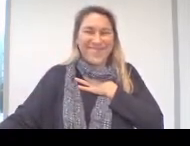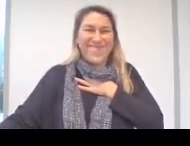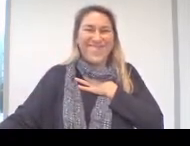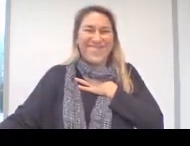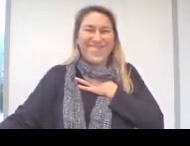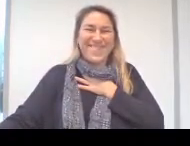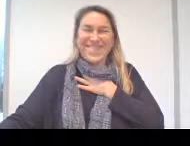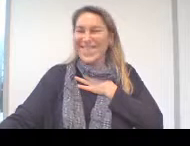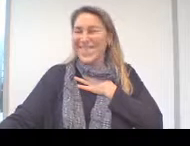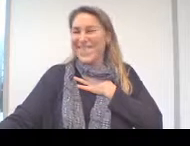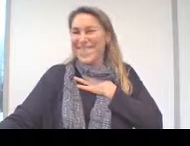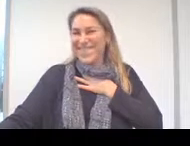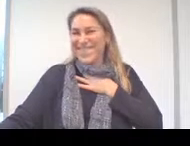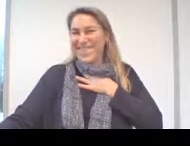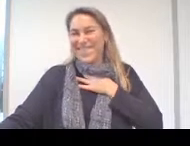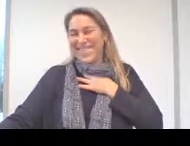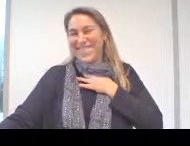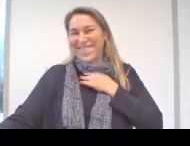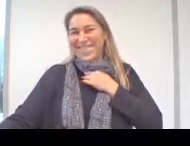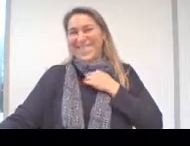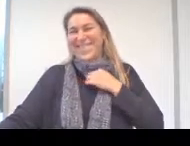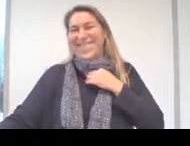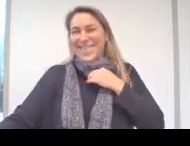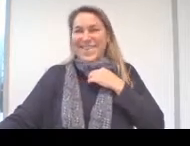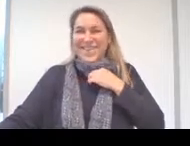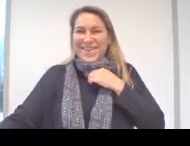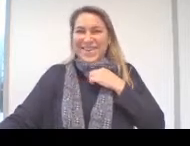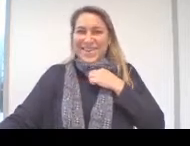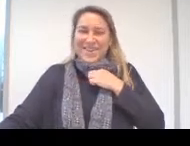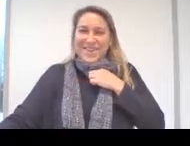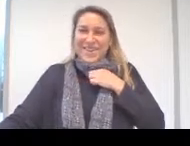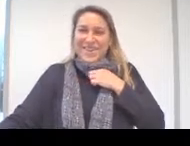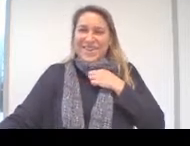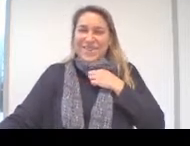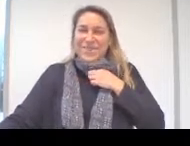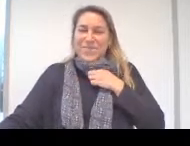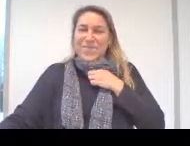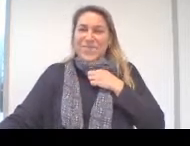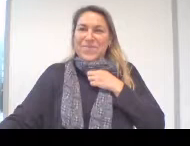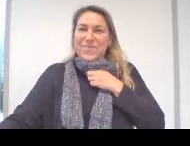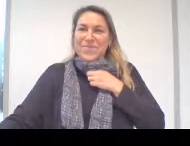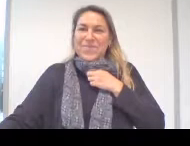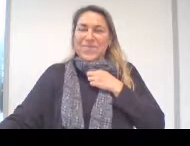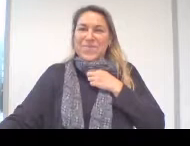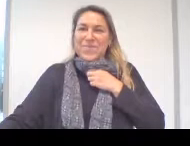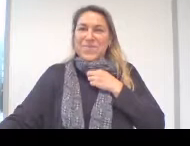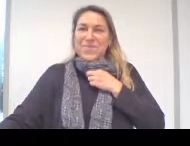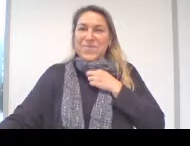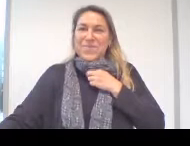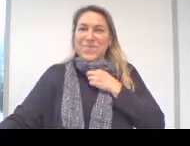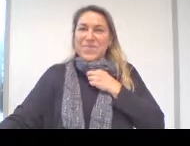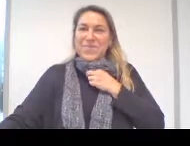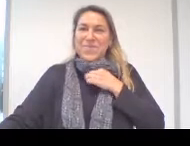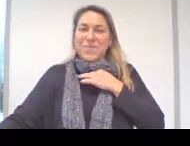communes qui ont été présentées tout au long finalement de ce webinaire à travers les différents métiers, les façons de faire, les